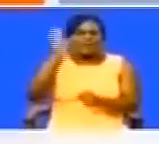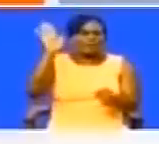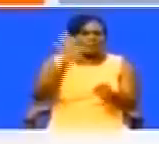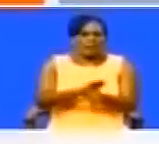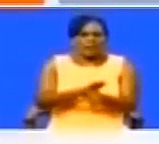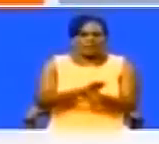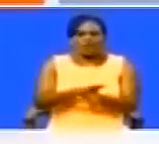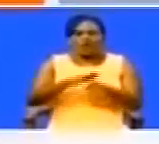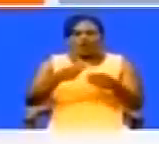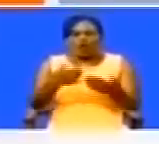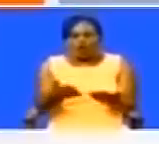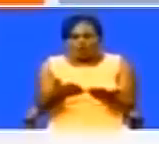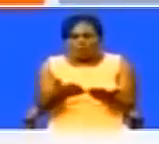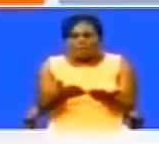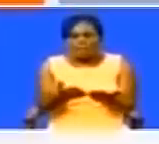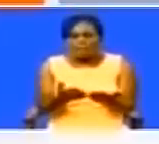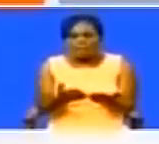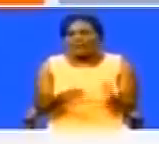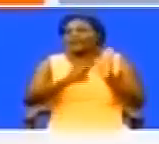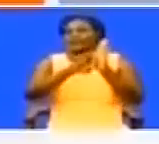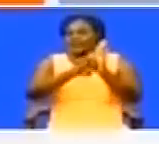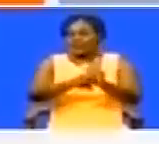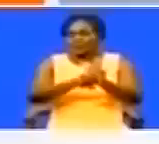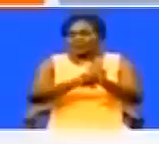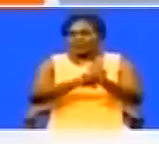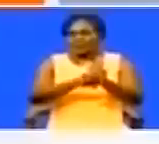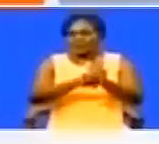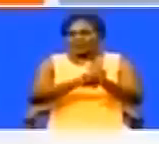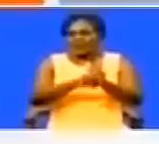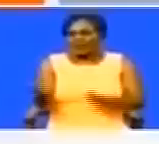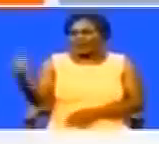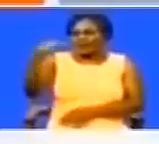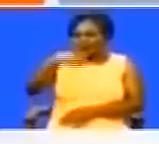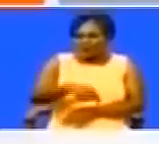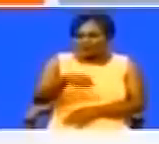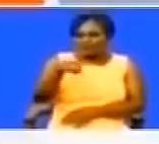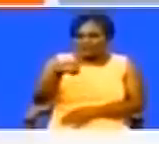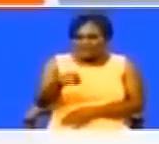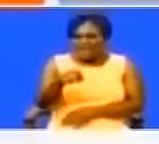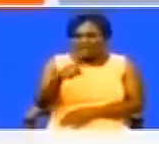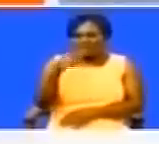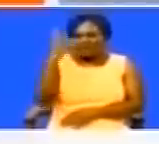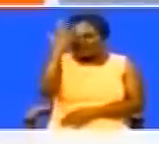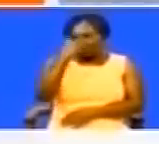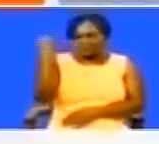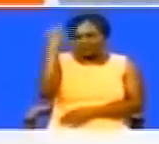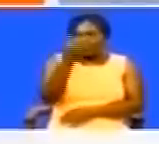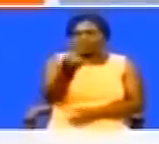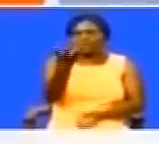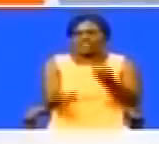nyingine kunaweza kuitwa kunyinyika. Mfano katika sentensi: alikuja hapa akiwa ananganganika makuta